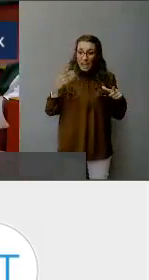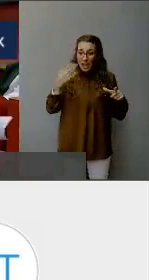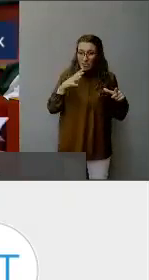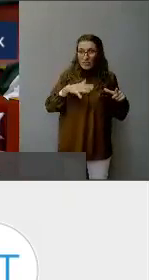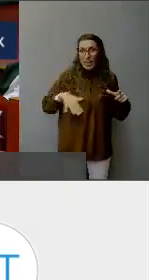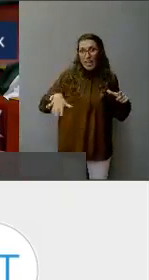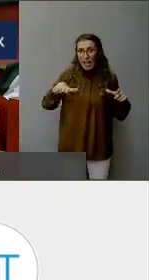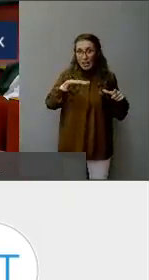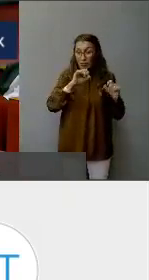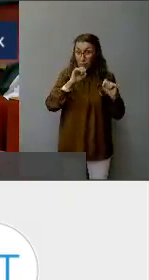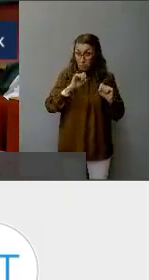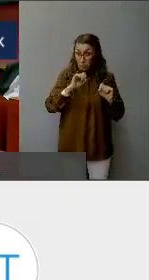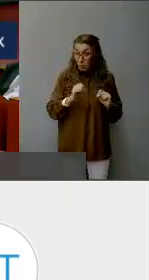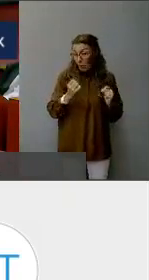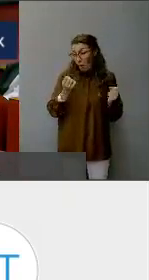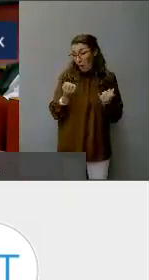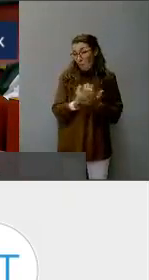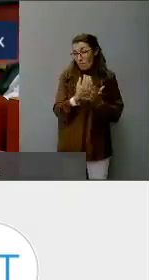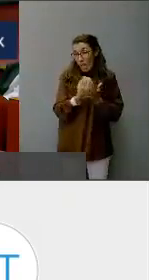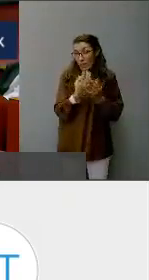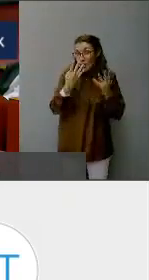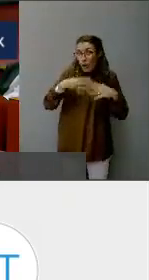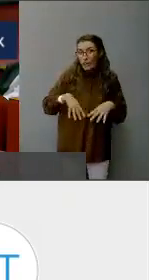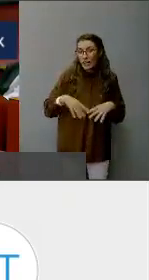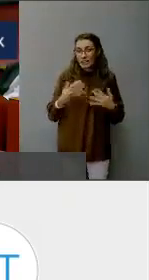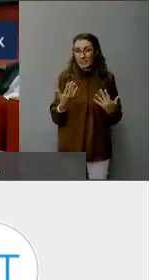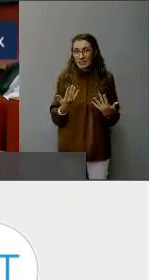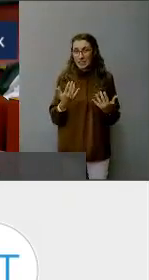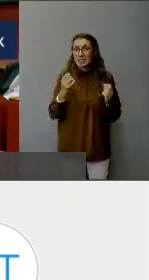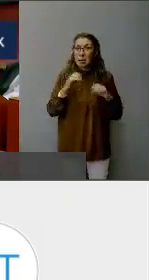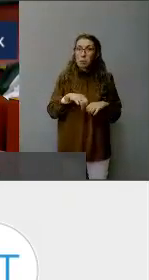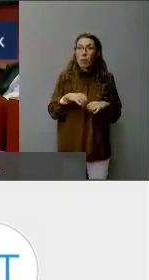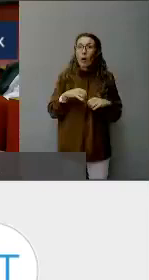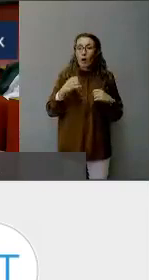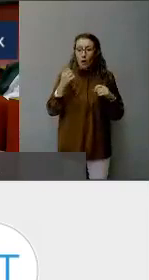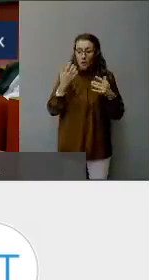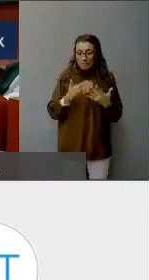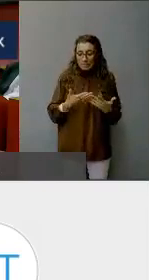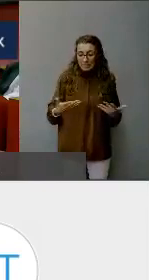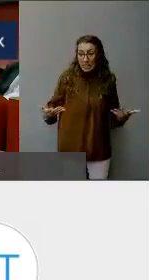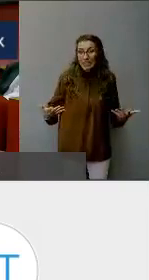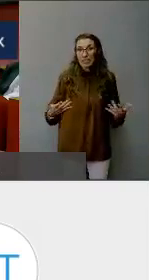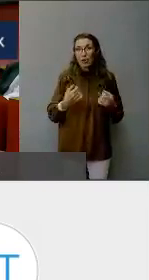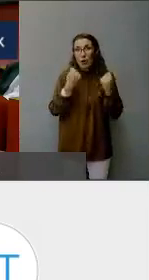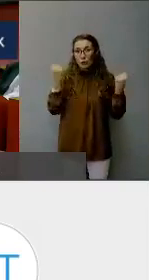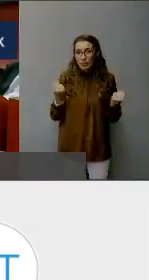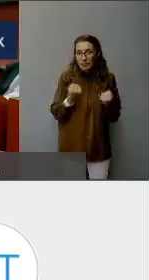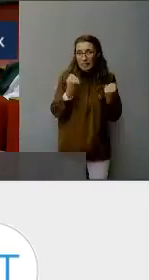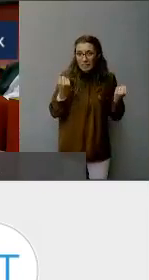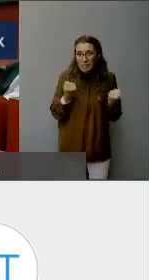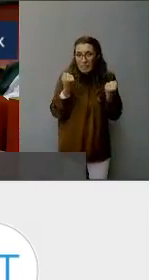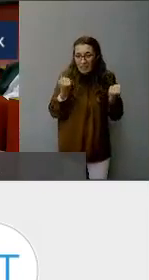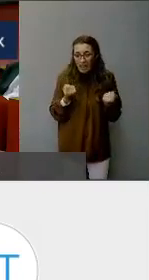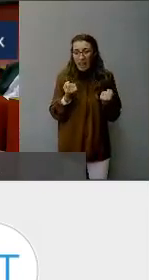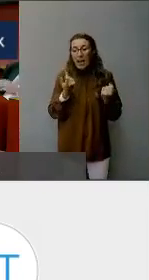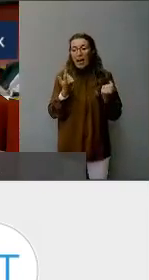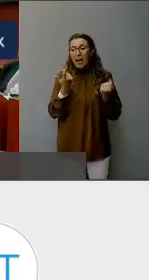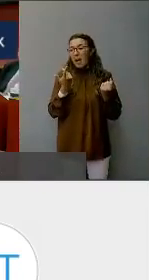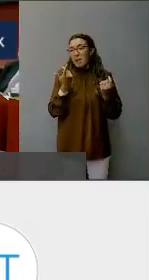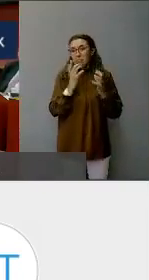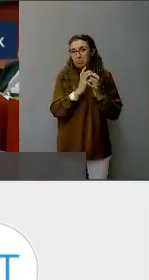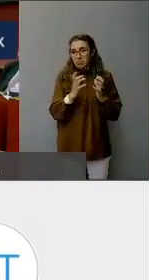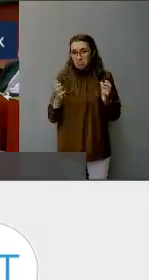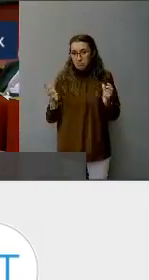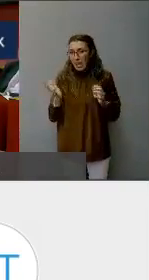pazzeschi poi riqualificare di lanciare territorio può pensare di fare delle attività relative